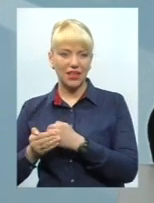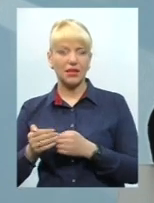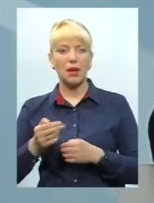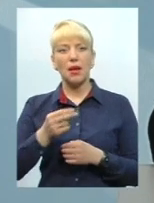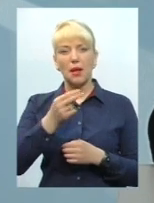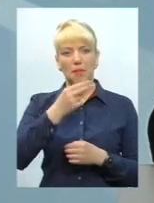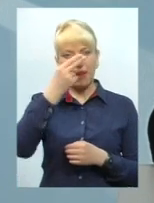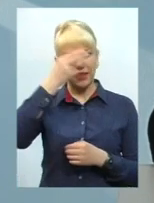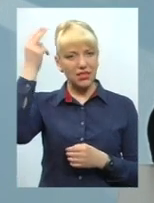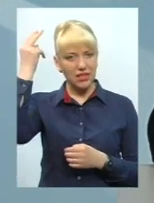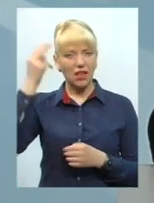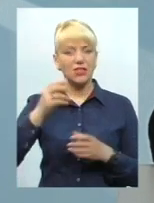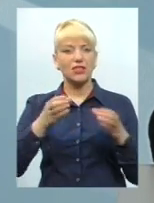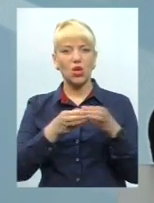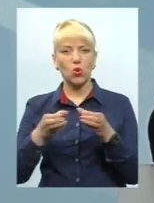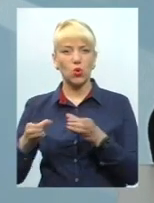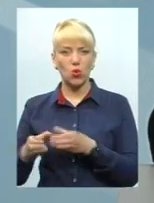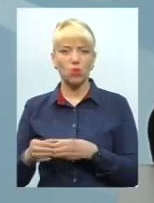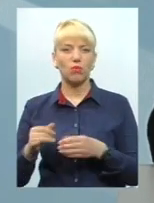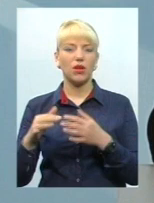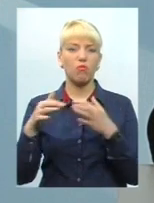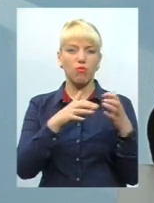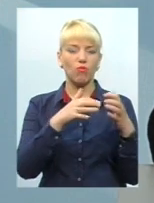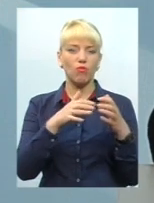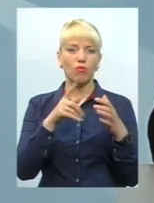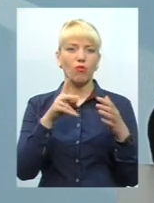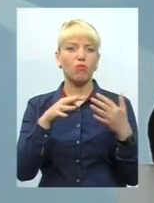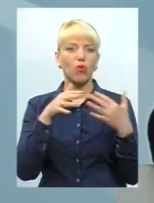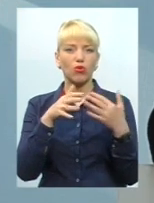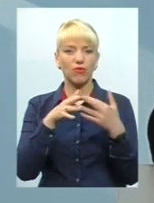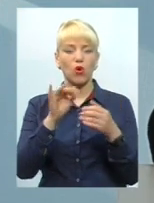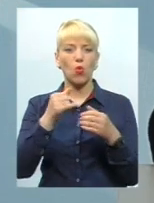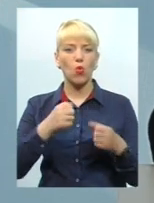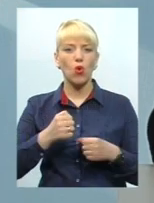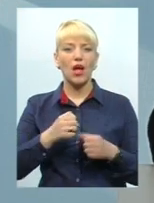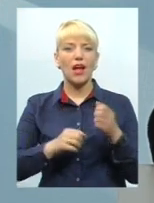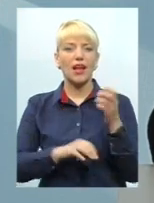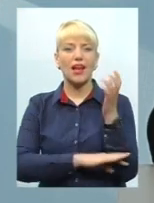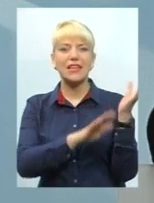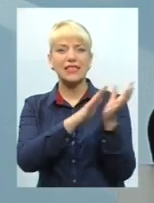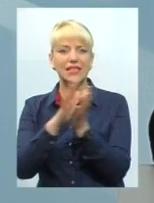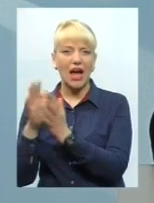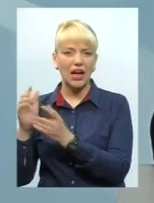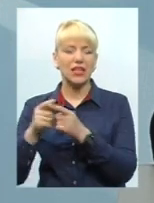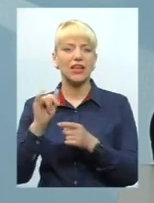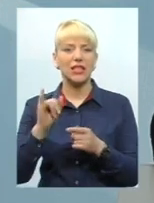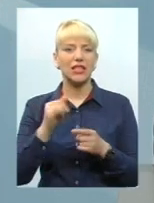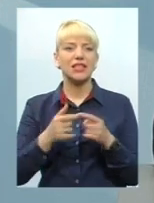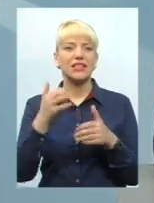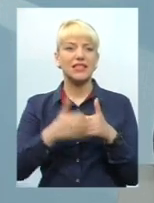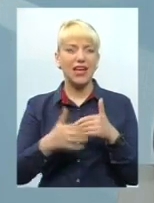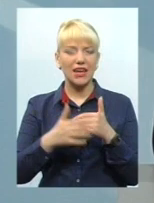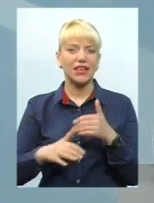групи, боївки у лісах, значить, які далі продовжували роботу серед населення, хоча ми не